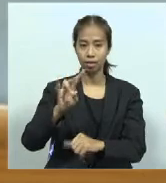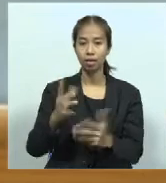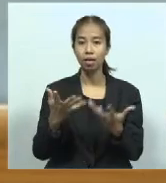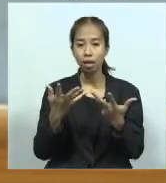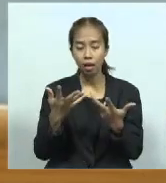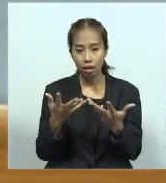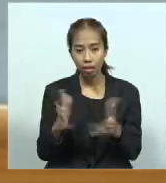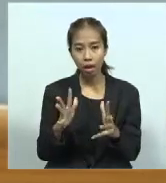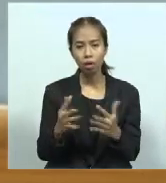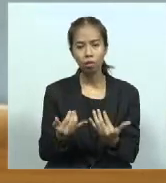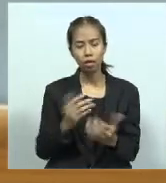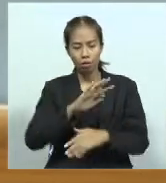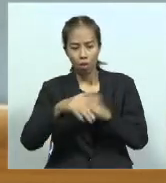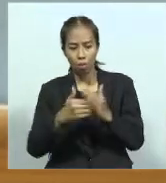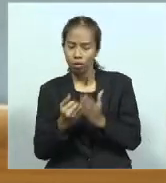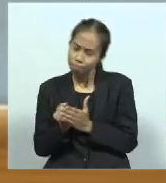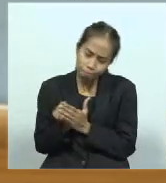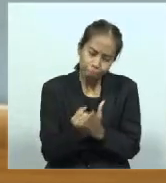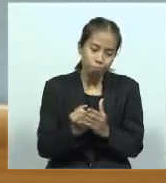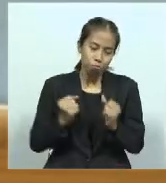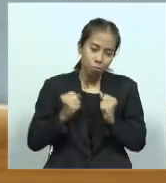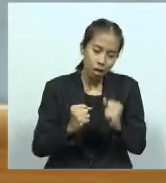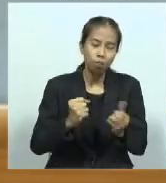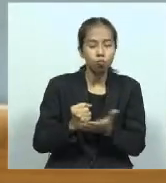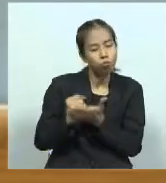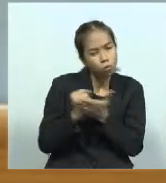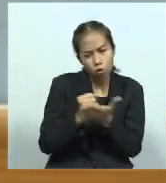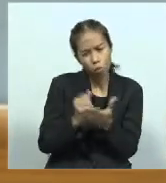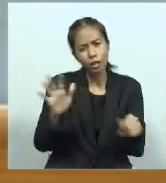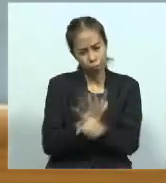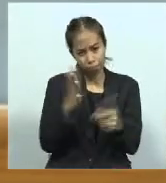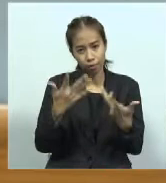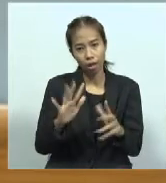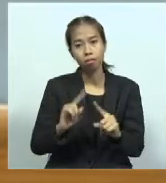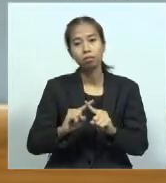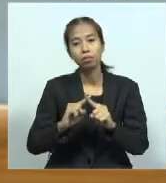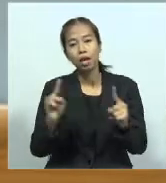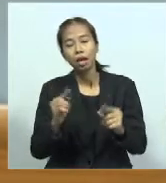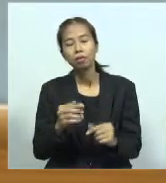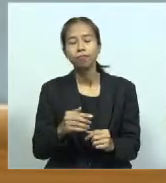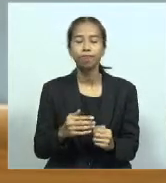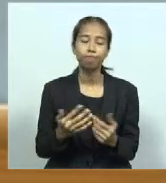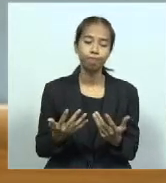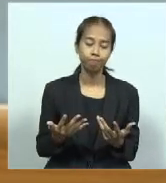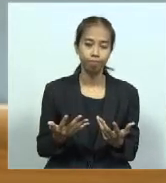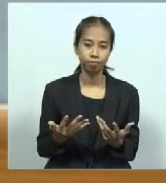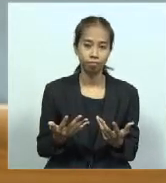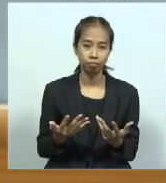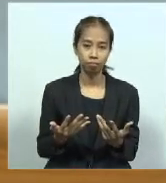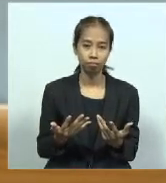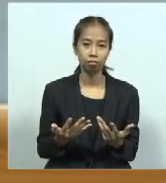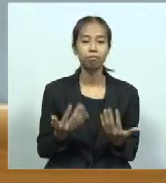คิดว่าทุกคนก็พยายามทำเต็มที่ในสิ่งที่ทำแล้วแต่สถานการณ์เนื่องจากว่ามาเป็น